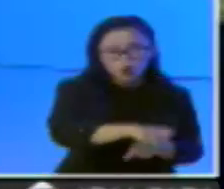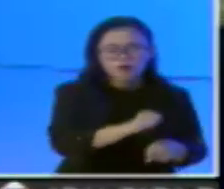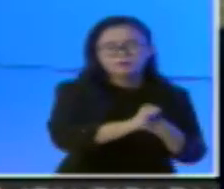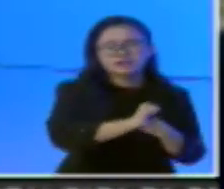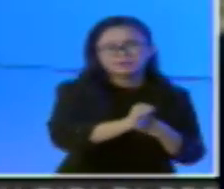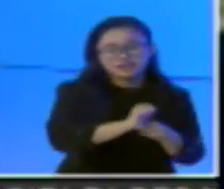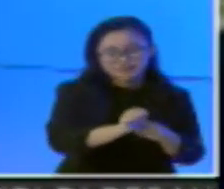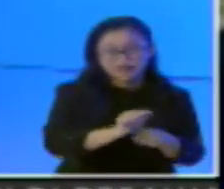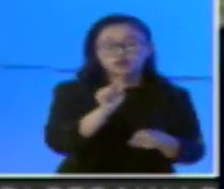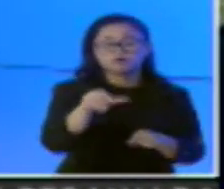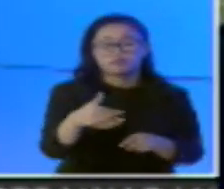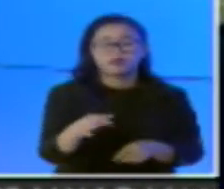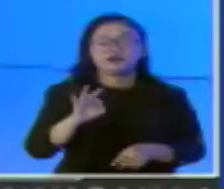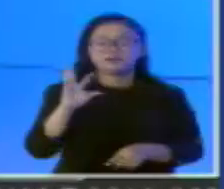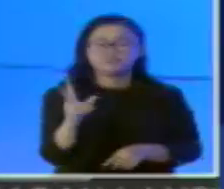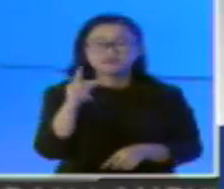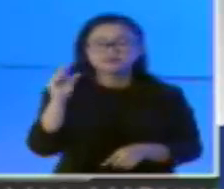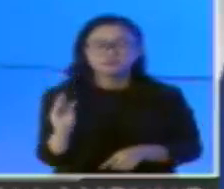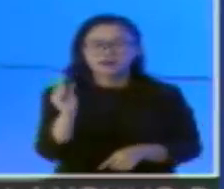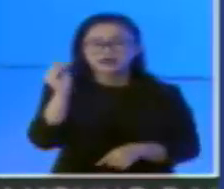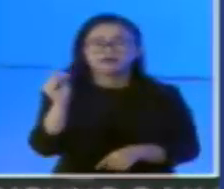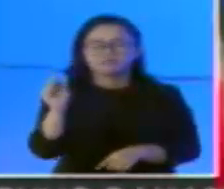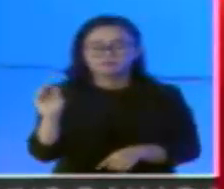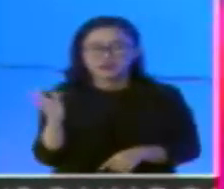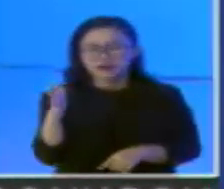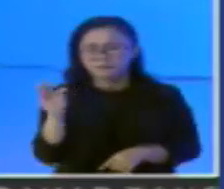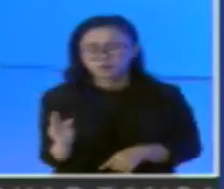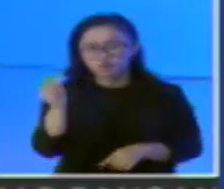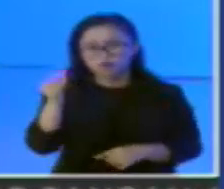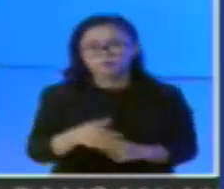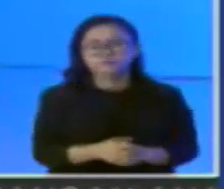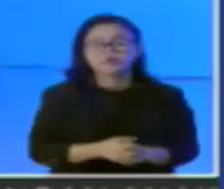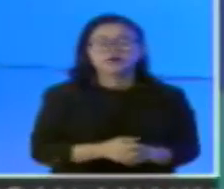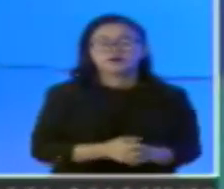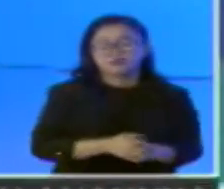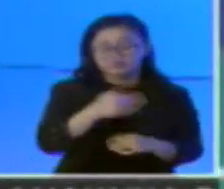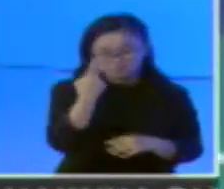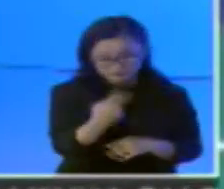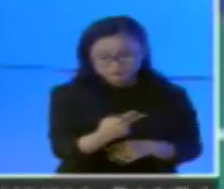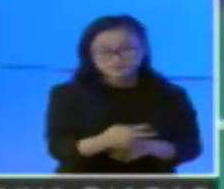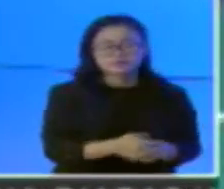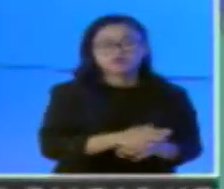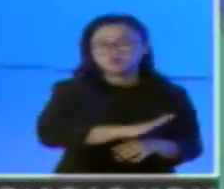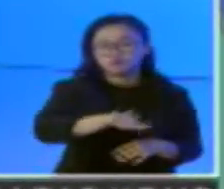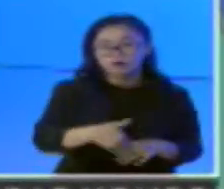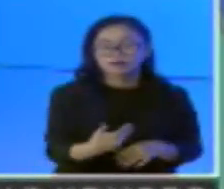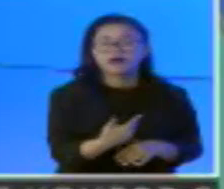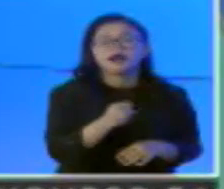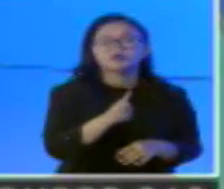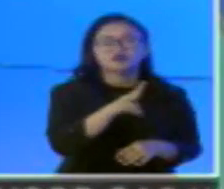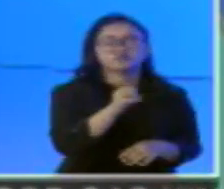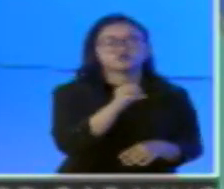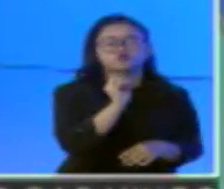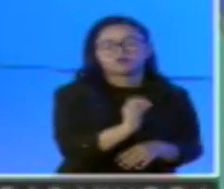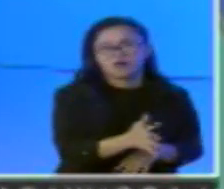medali emas, perak, dan perunggu. Bonus bagi pelatih dibagi dua, dari pelatih perorangan atau ganda, peraih emas peraih 200 juta